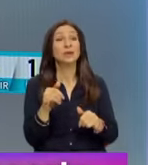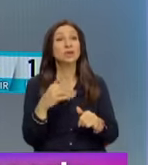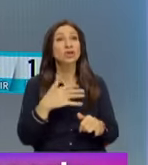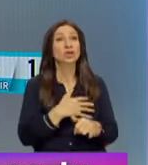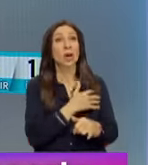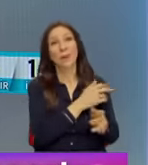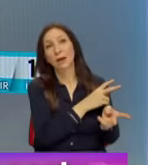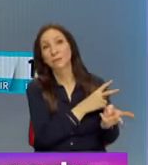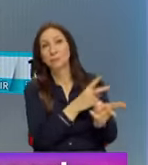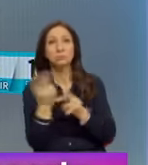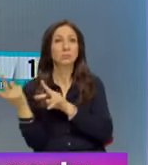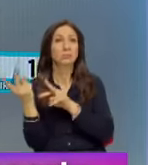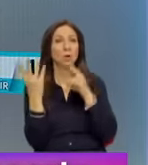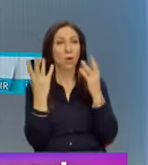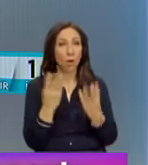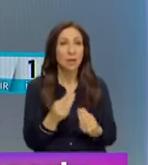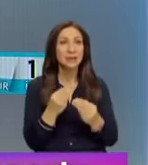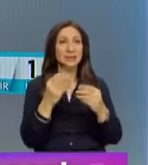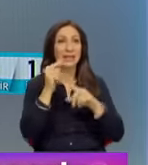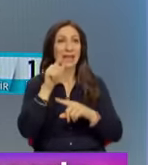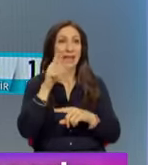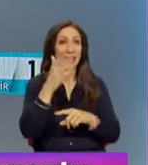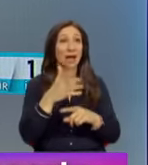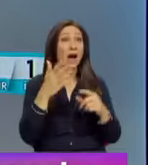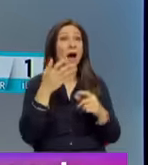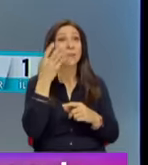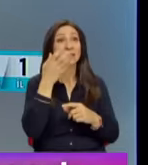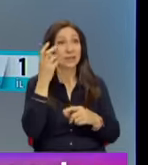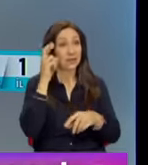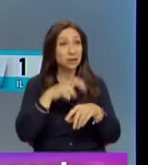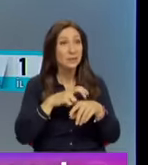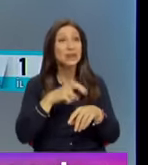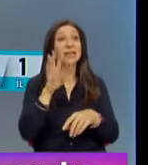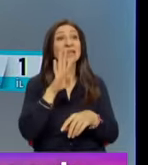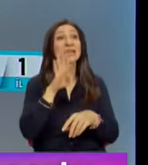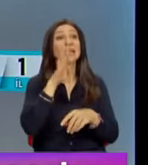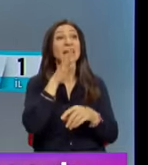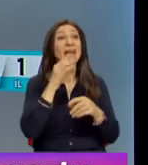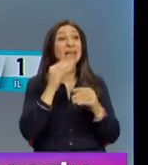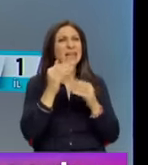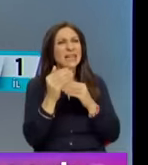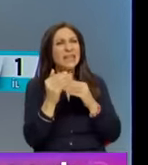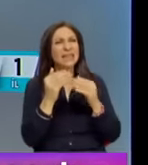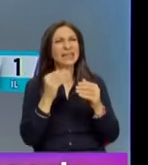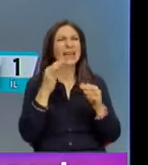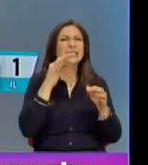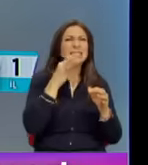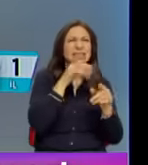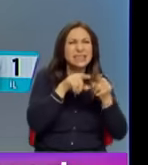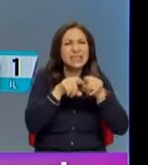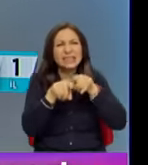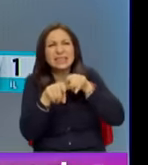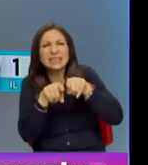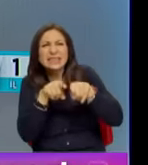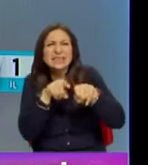Cumhuriyet Halk Partisi'ne dönmüş olan şehirler. Amasya'yı da hatırlatalım. Kırklareli gitti geldi, bıçak sırtı bir yarış